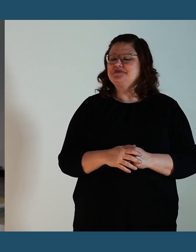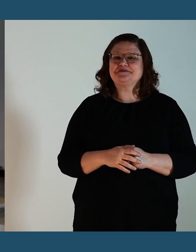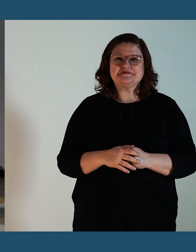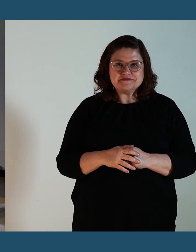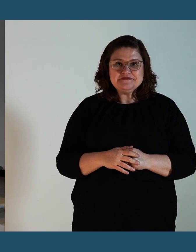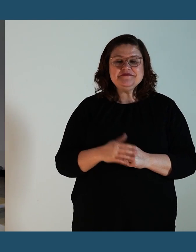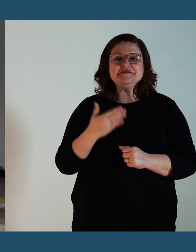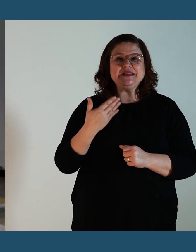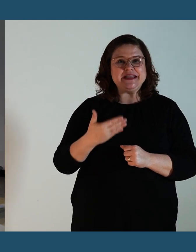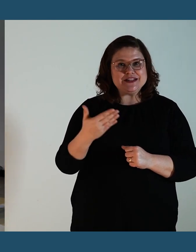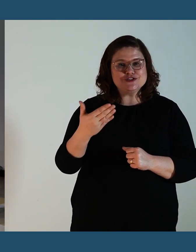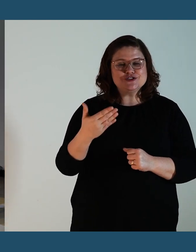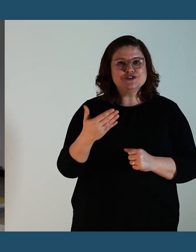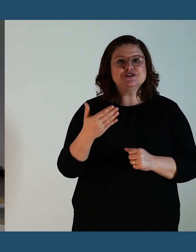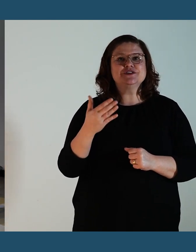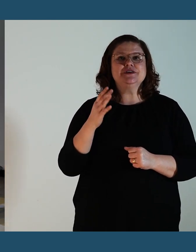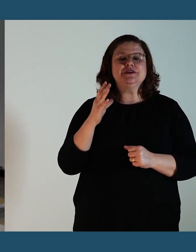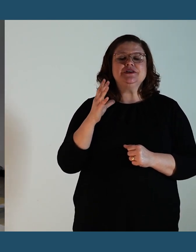Kiitos. Joo.